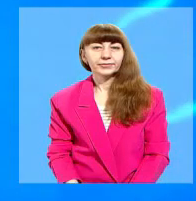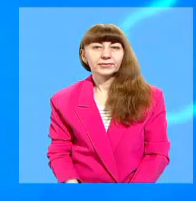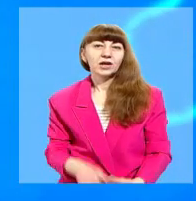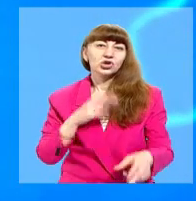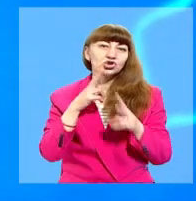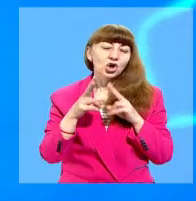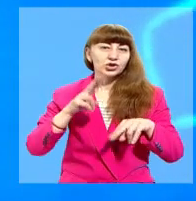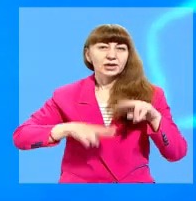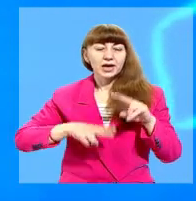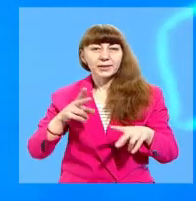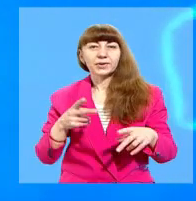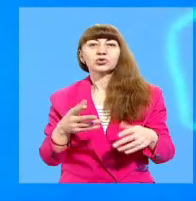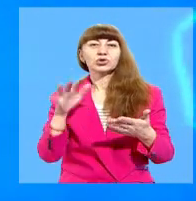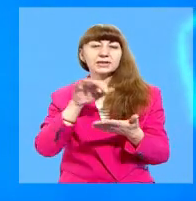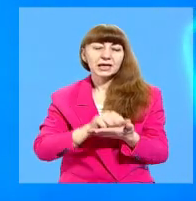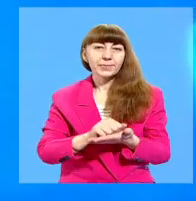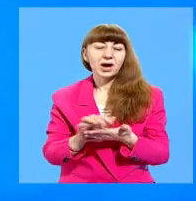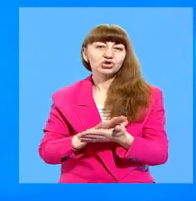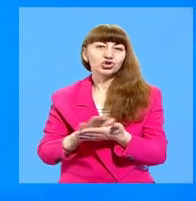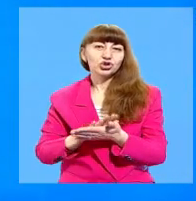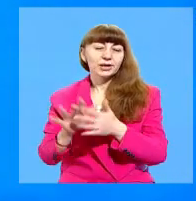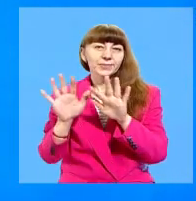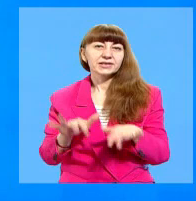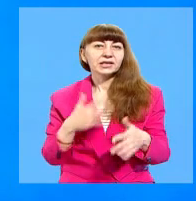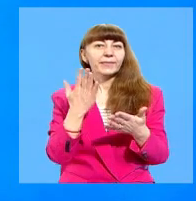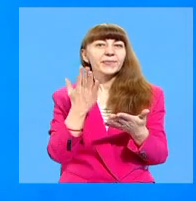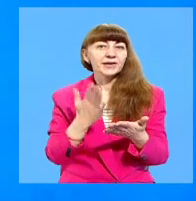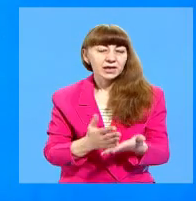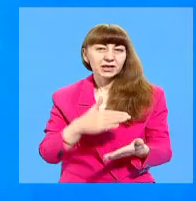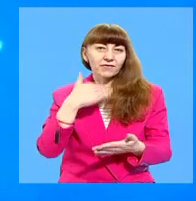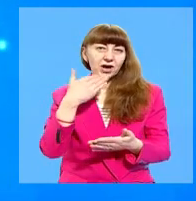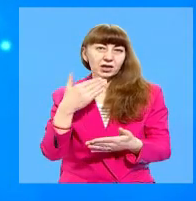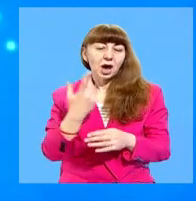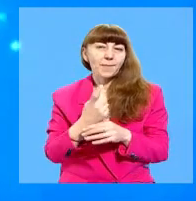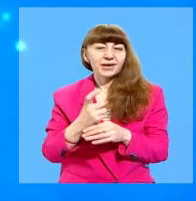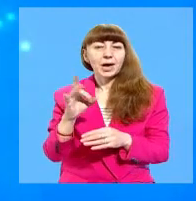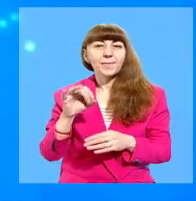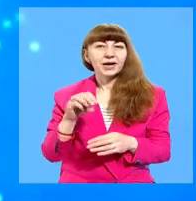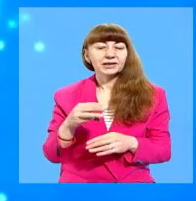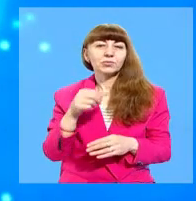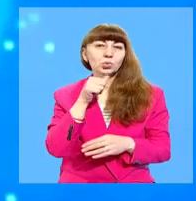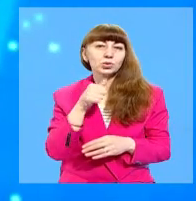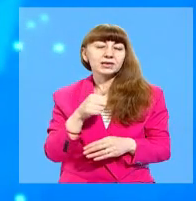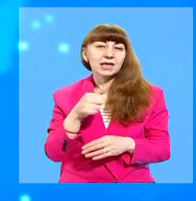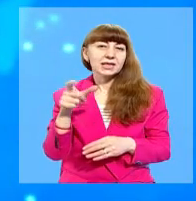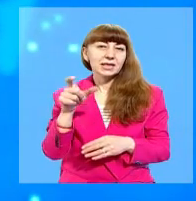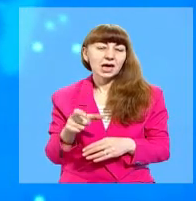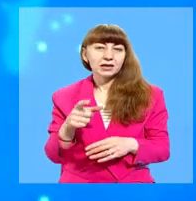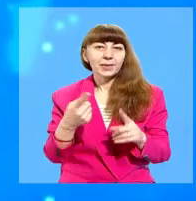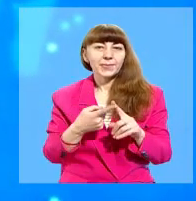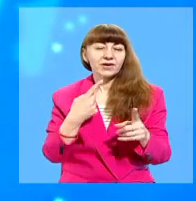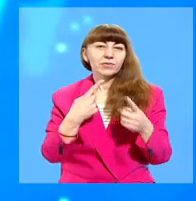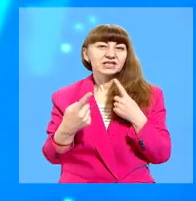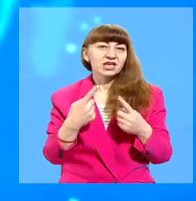Претензии к подрядчикам, которые занимаются уборкой снега, есть. Об этом сказал глава областного центра на первом аппаратном совещании Нового